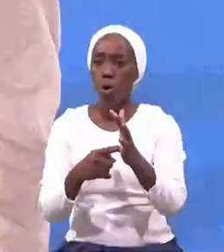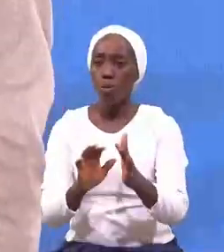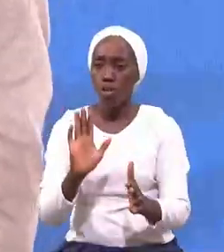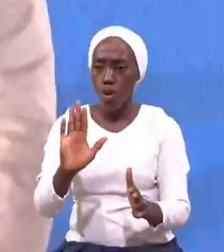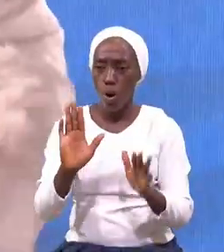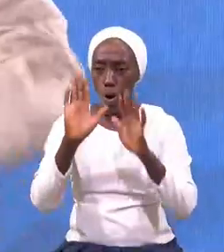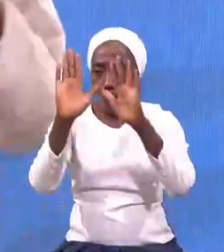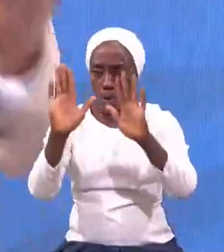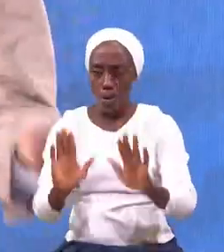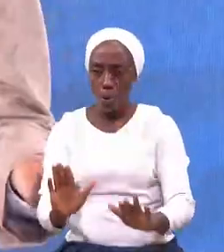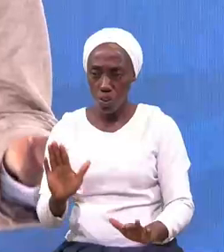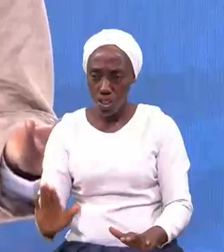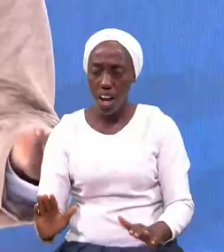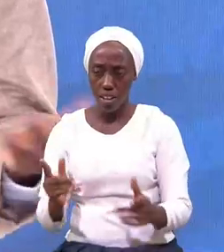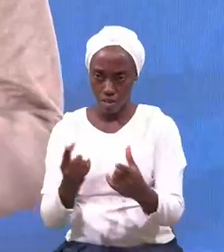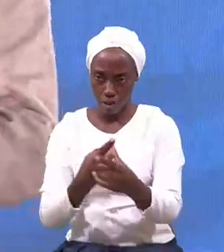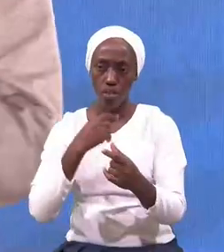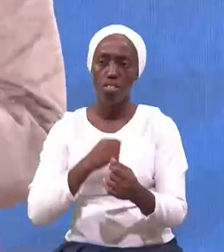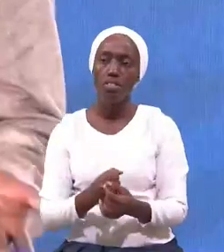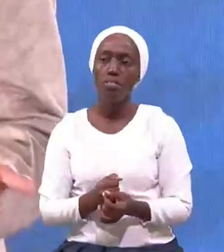Montre-moi ton enfant miracle d'abord.